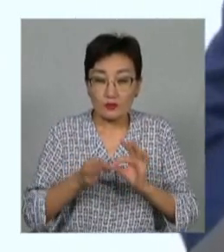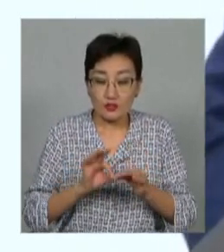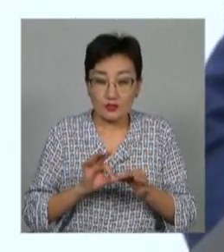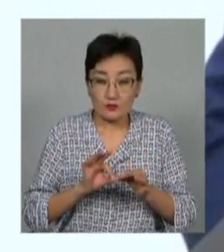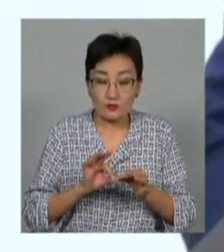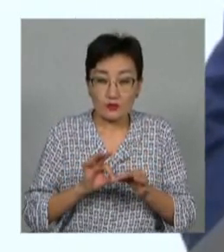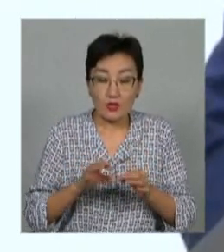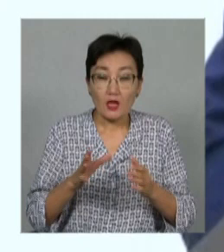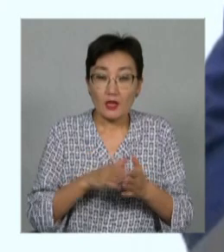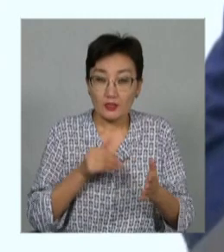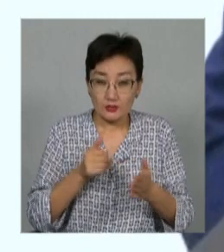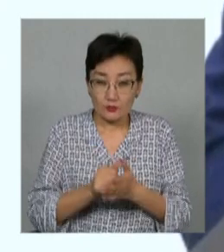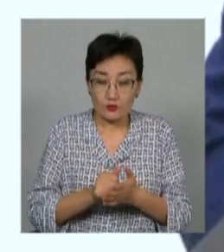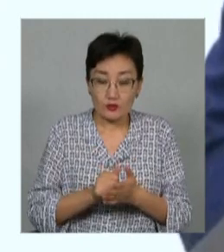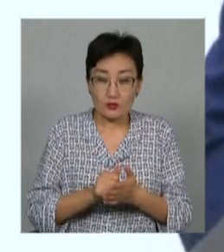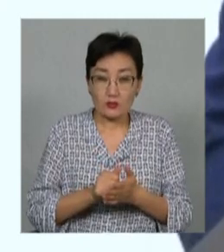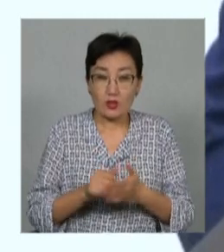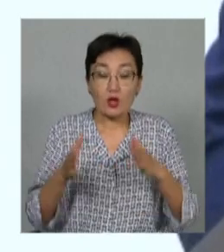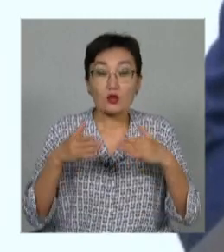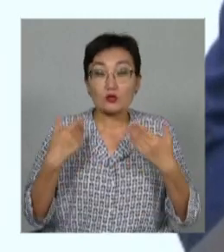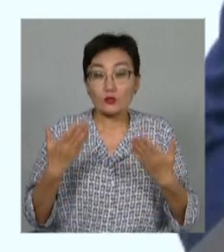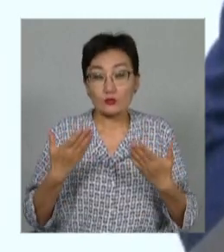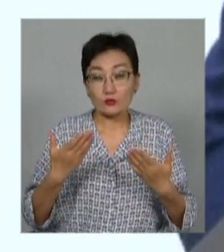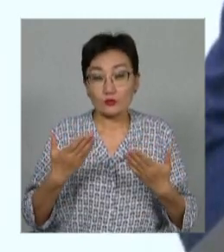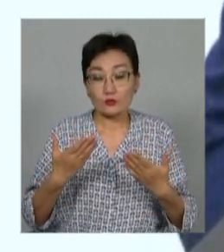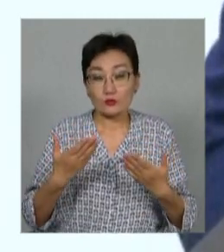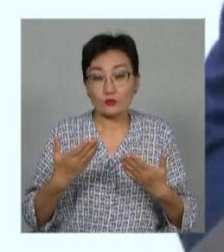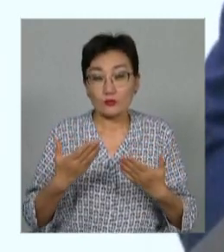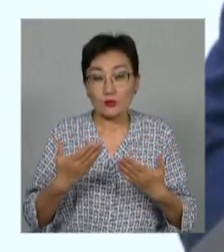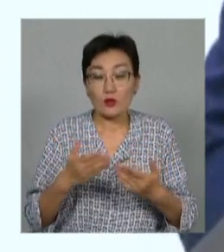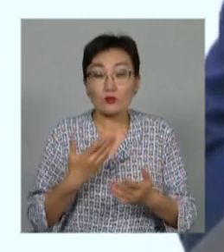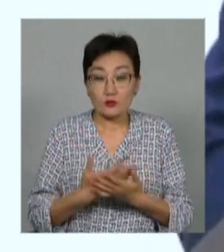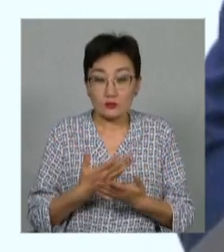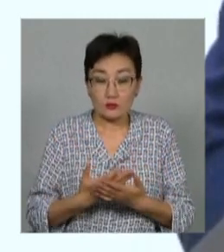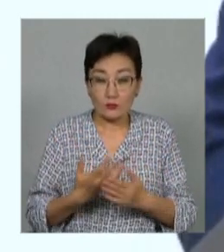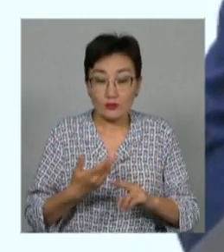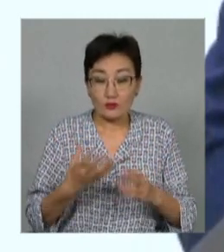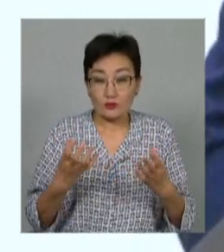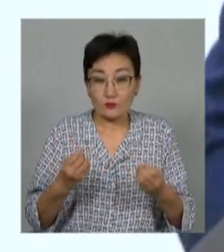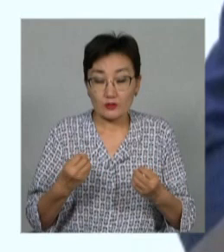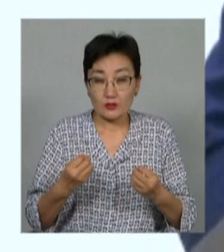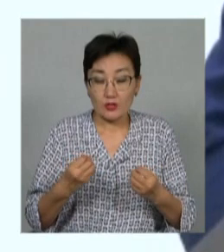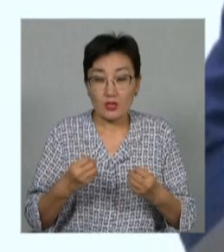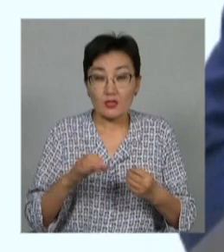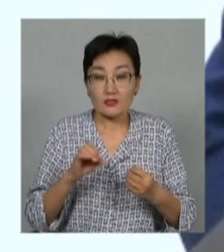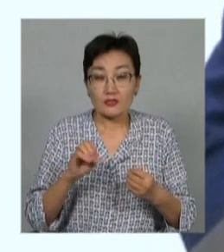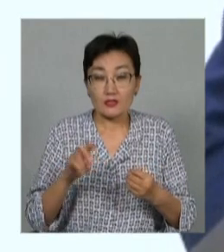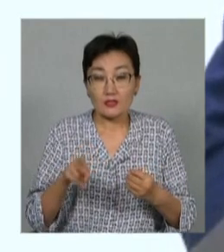тетіктерінің әлі де болса да жоқтығынан болып отыр. Сонымен қатар